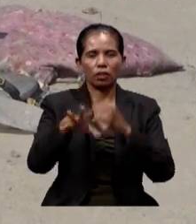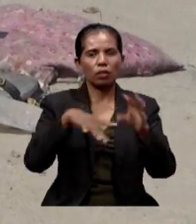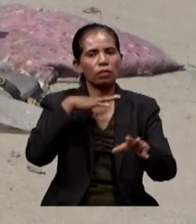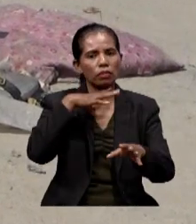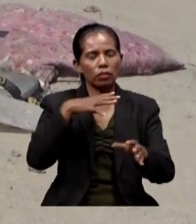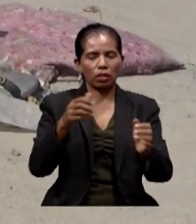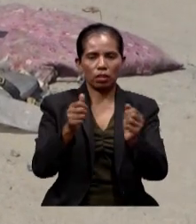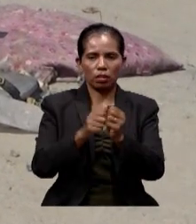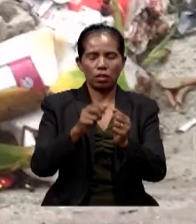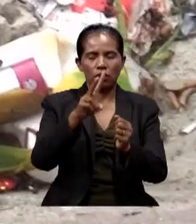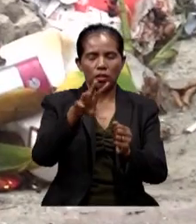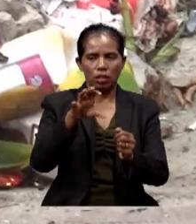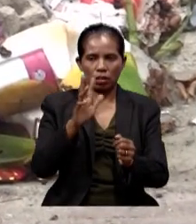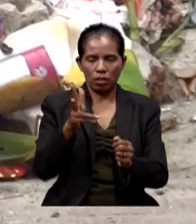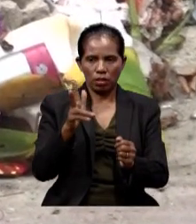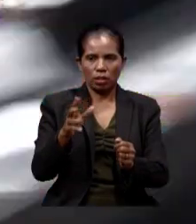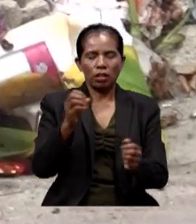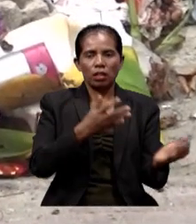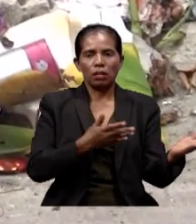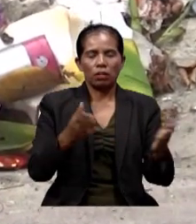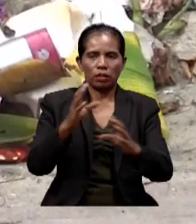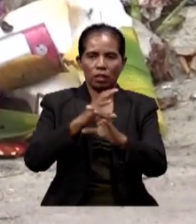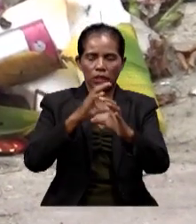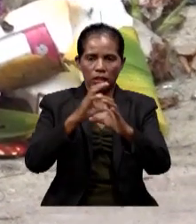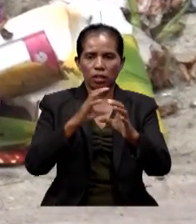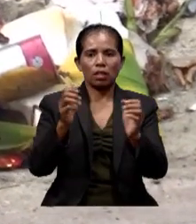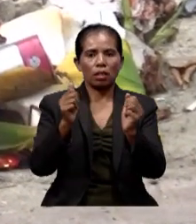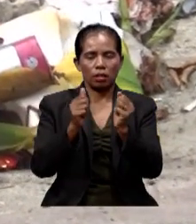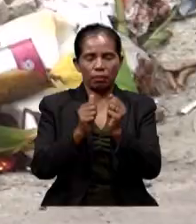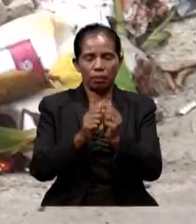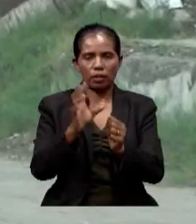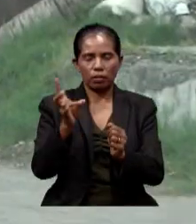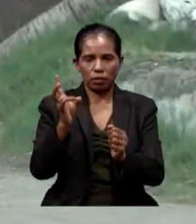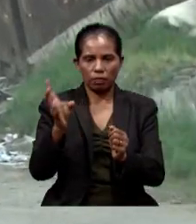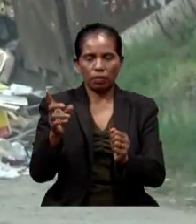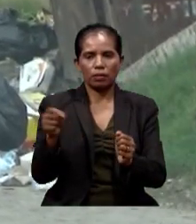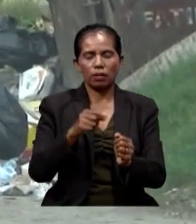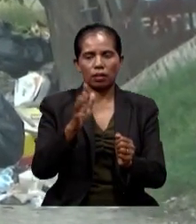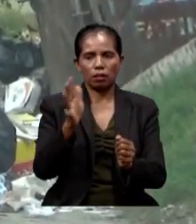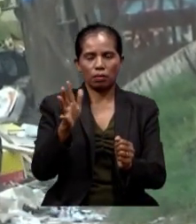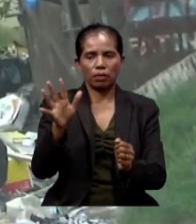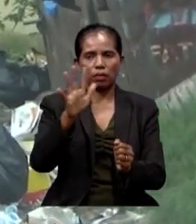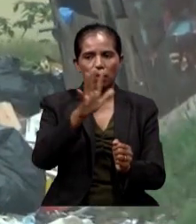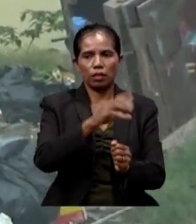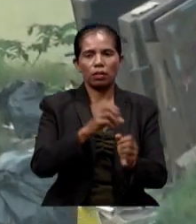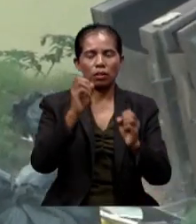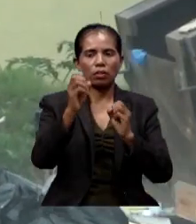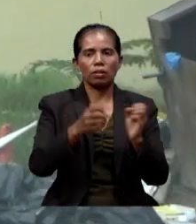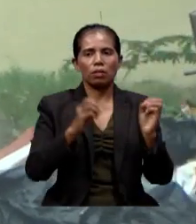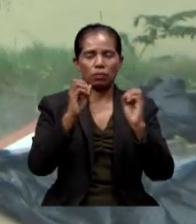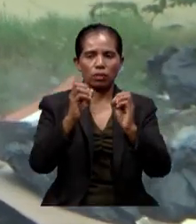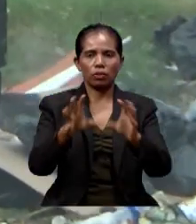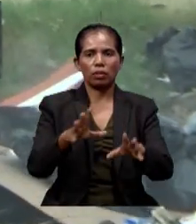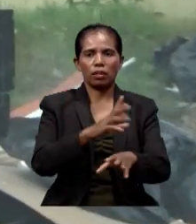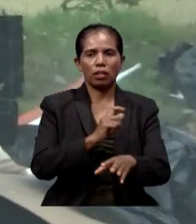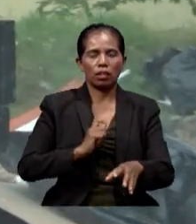tonelada atus rua tolu nulu nebe tula husi kamionete hitu nulu ho persentu lima nulu resin lima ho di lori bafakar iha lixeira